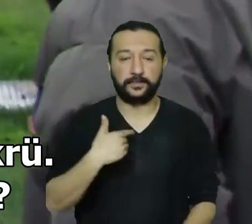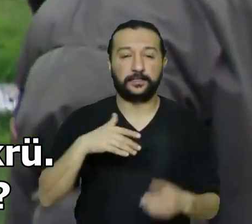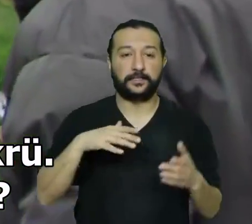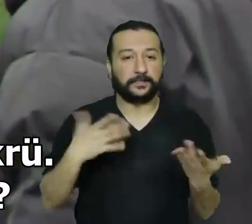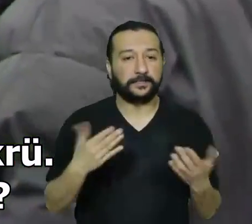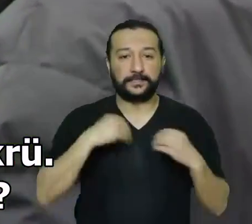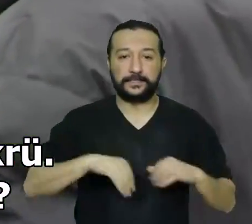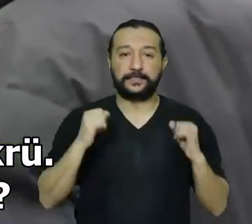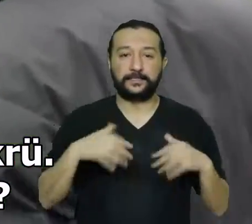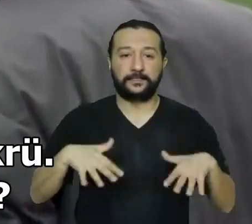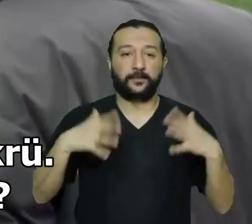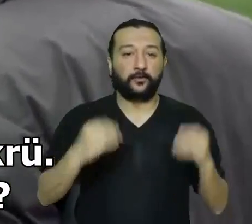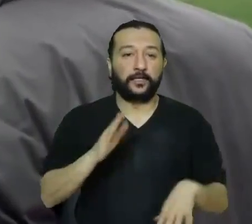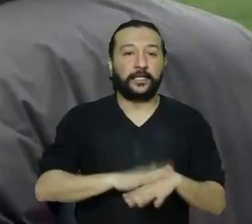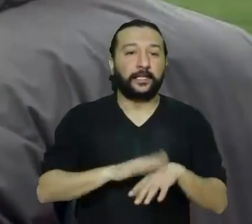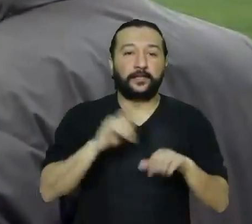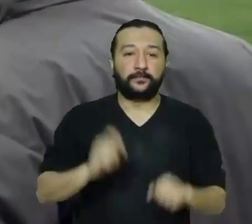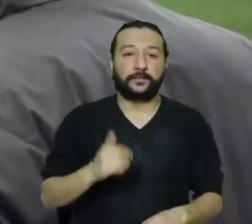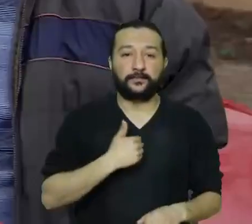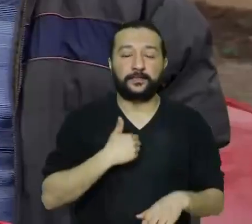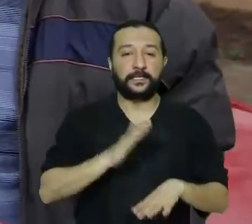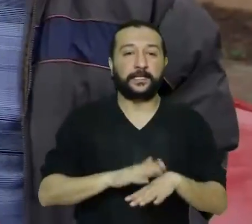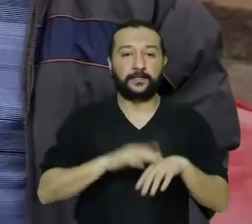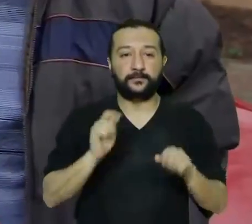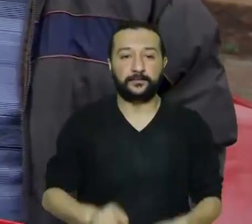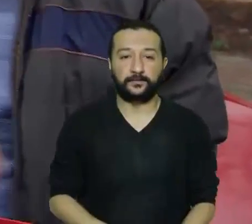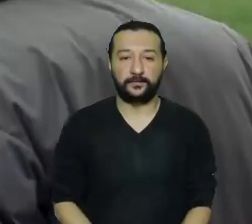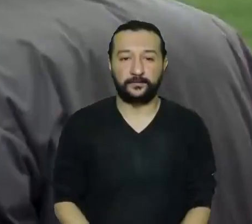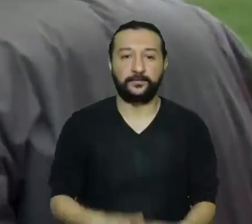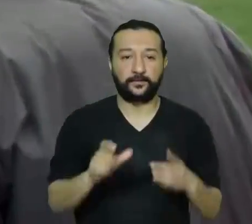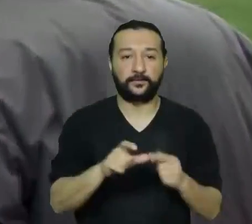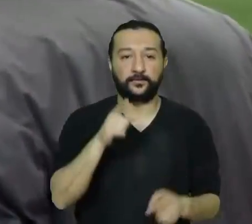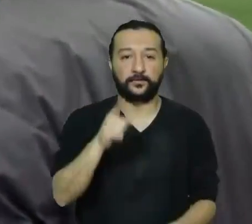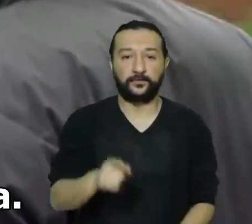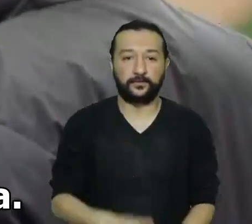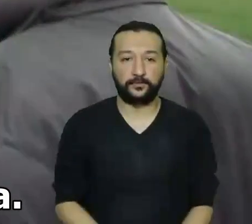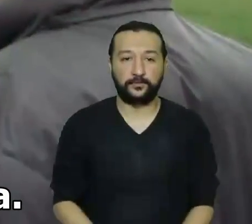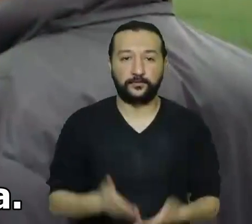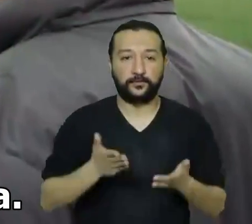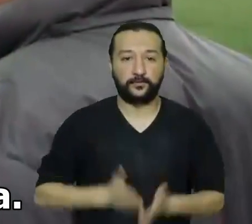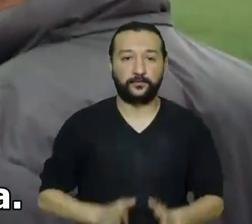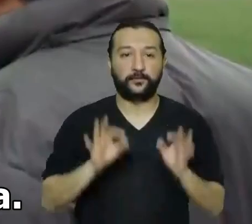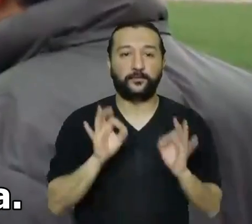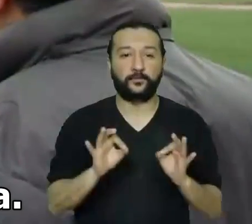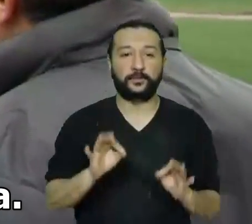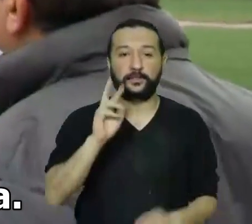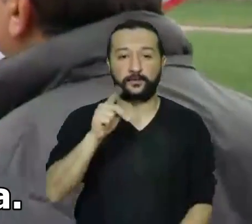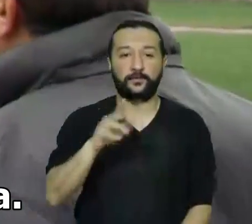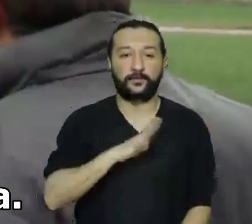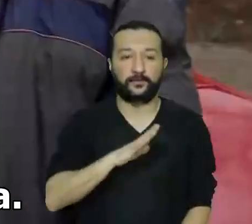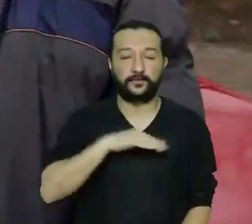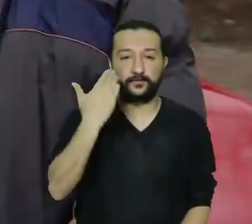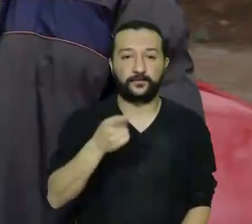bağı çözüldü Şükrü. Şükrü ne yapacağım ben? Şükrü. Şükrü. Doğum günü. Pankartı elini